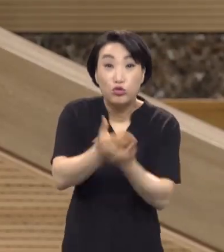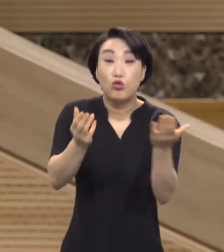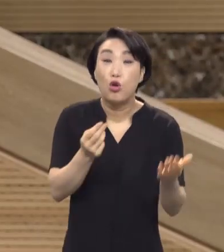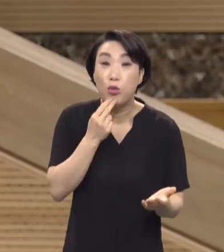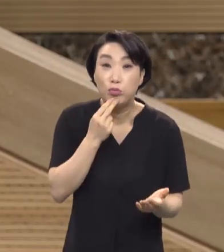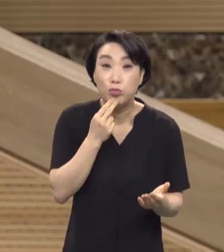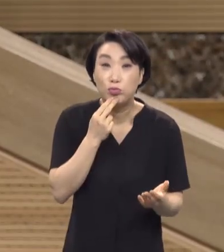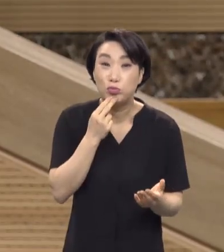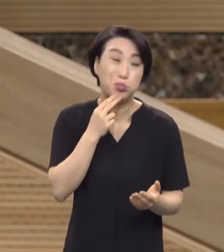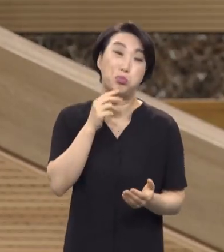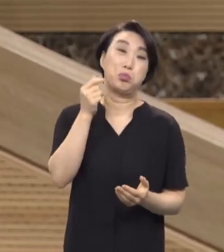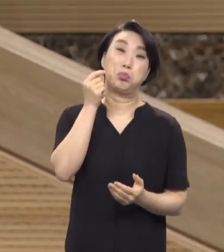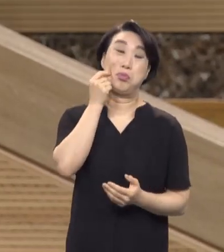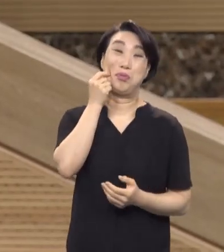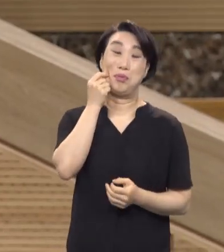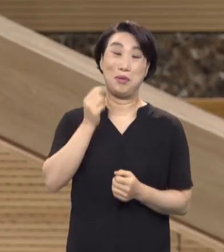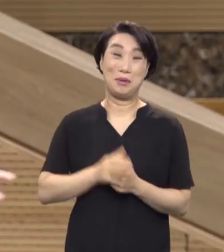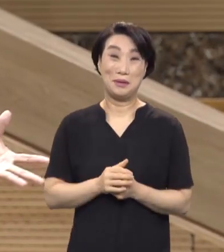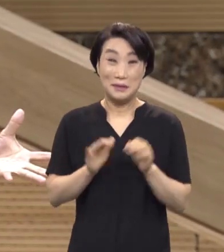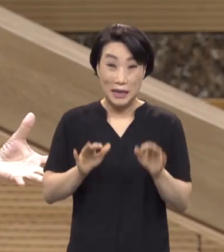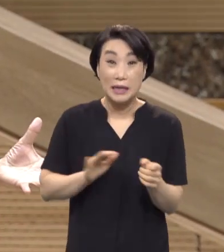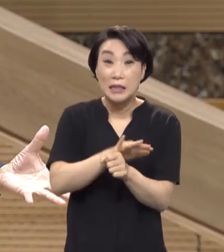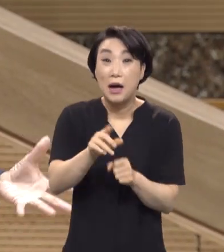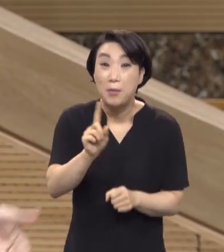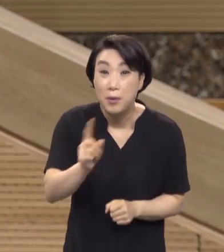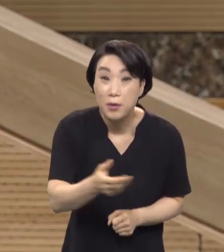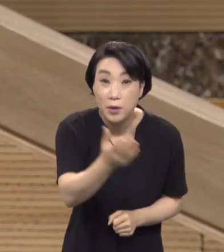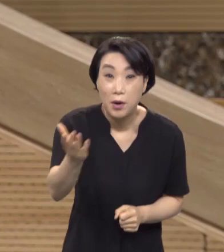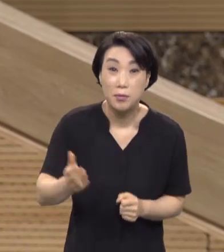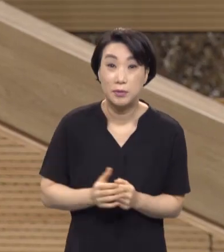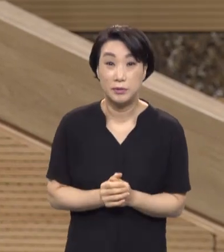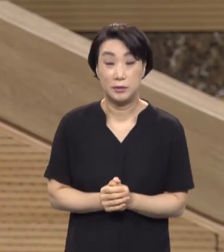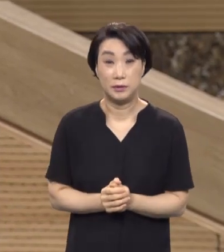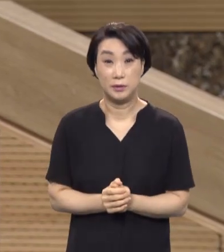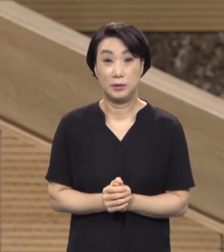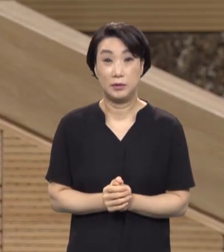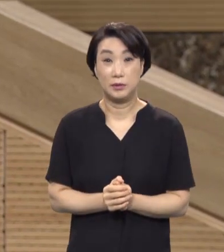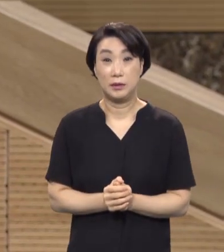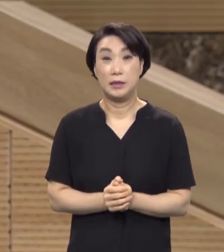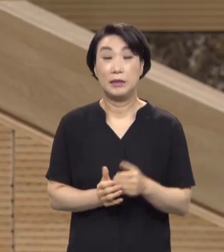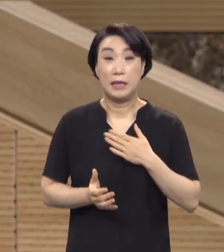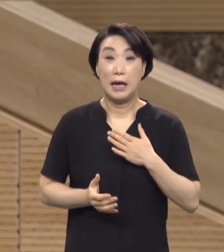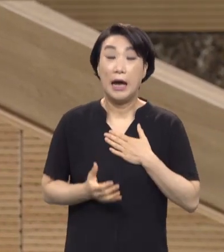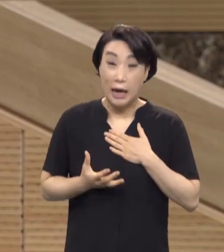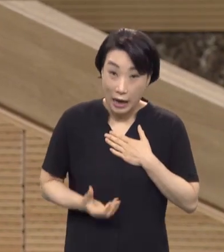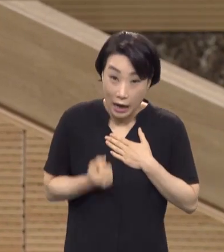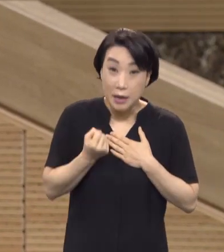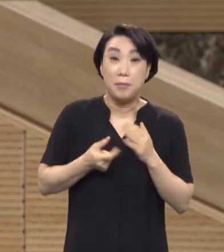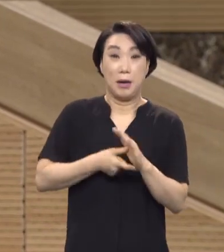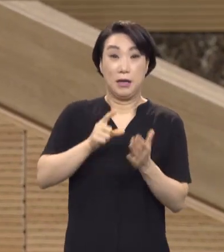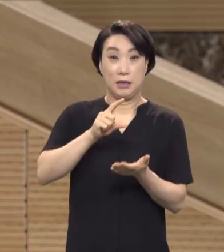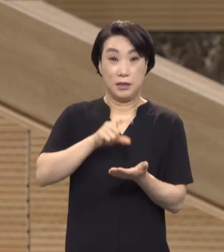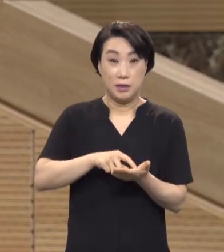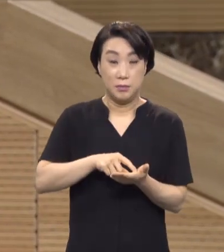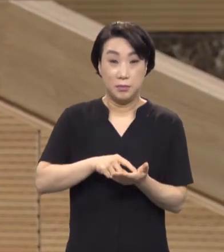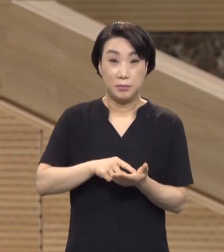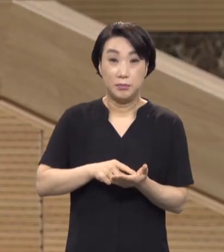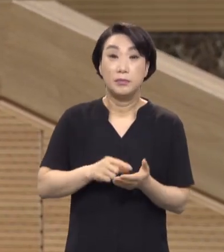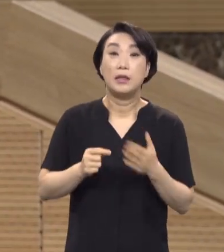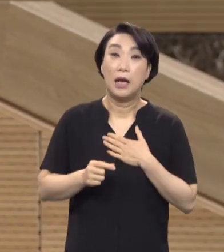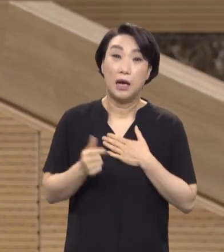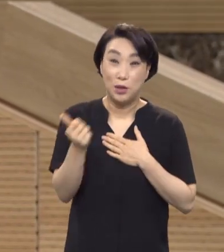사람은 아니거든요. 사랑이라는 것은 가지고 있는 만큼